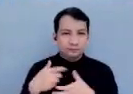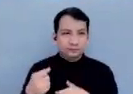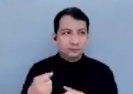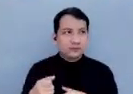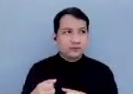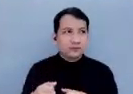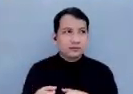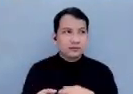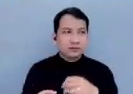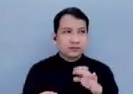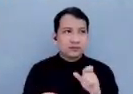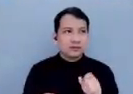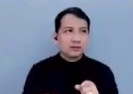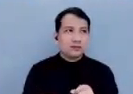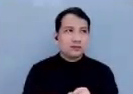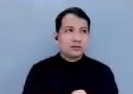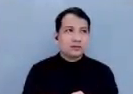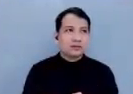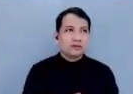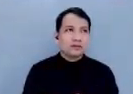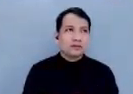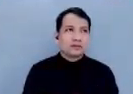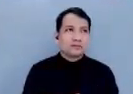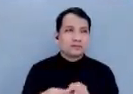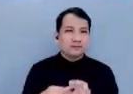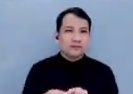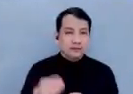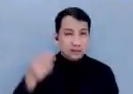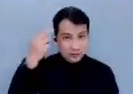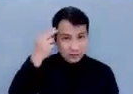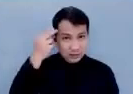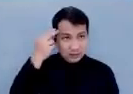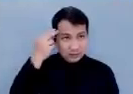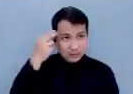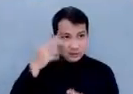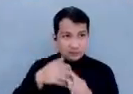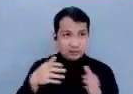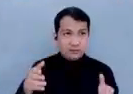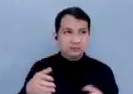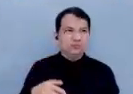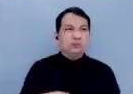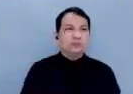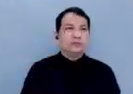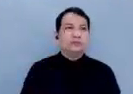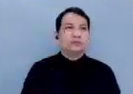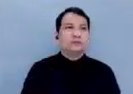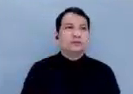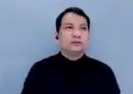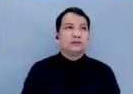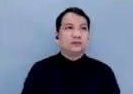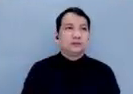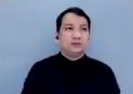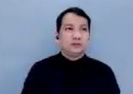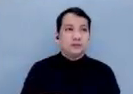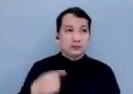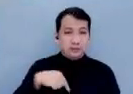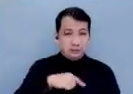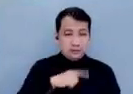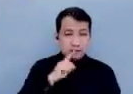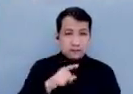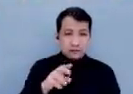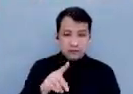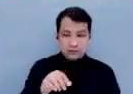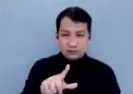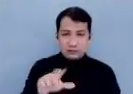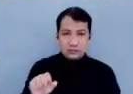Ano po pagkakaiba nila? Well, unang-una yung head nila, malaki. Okay. Tapos, naku-customize kasi siya, like itong mga dolls na to,